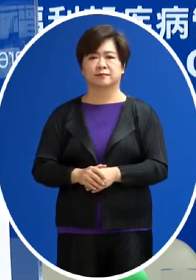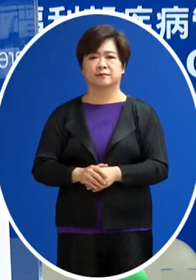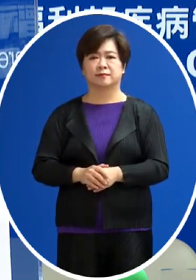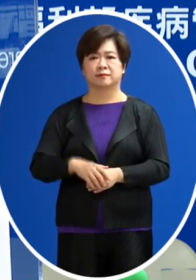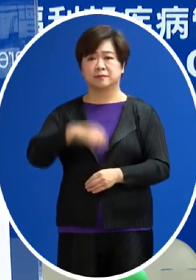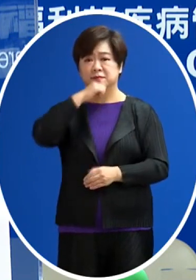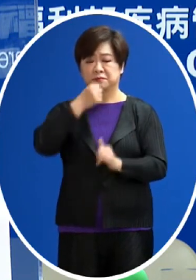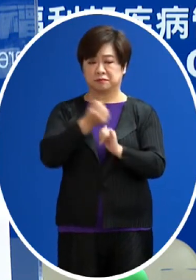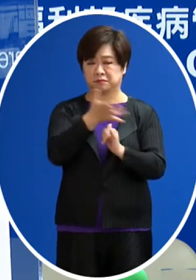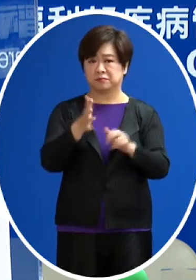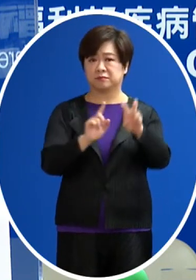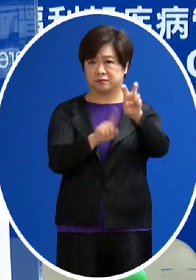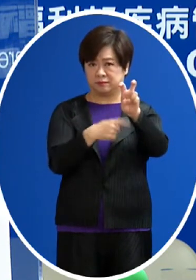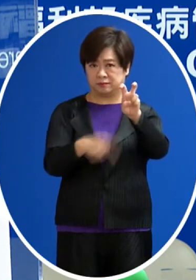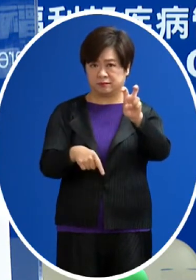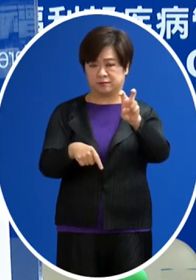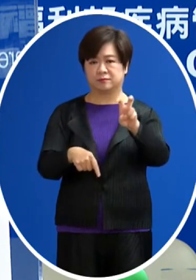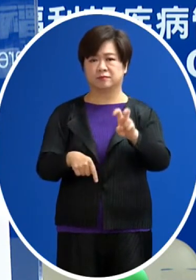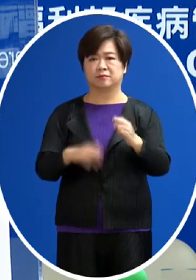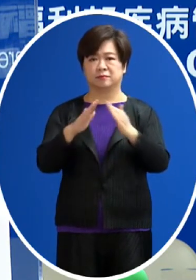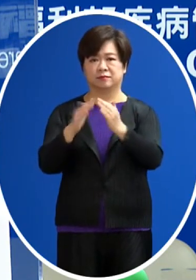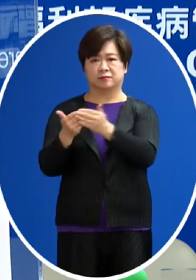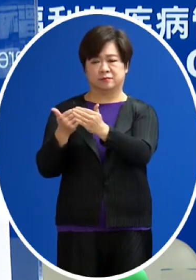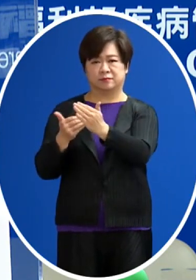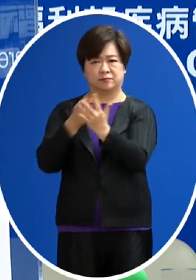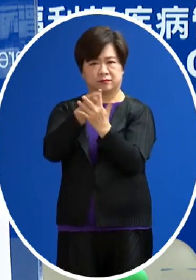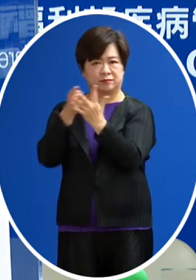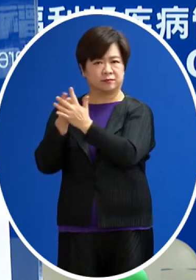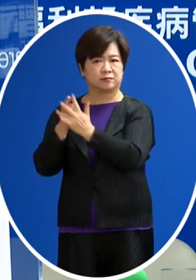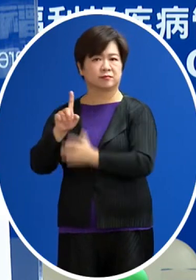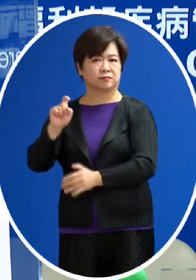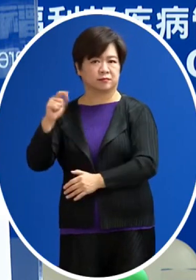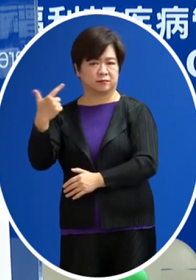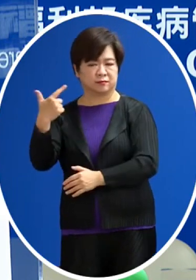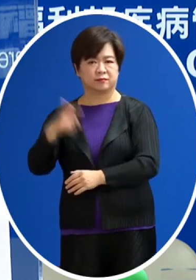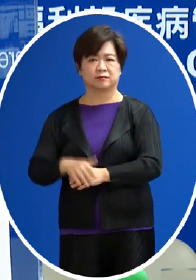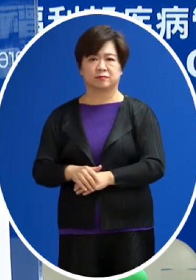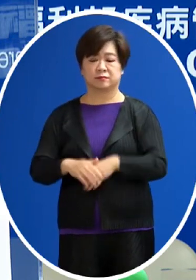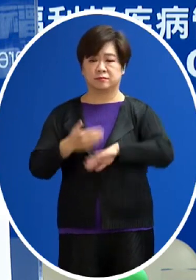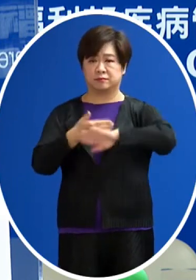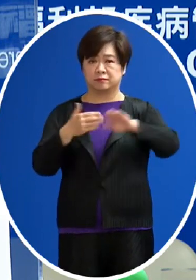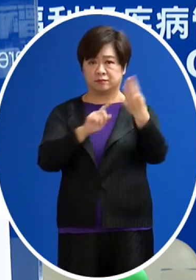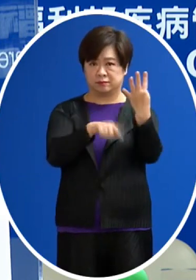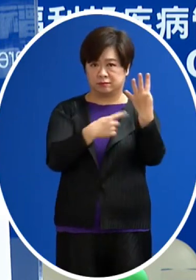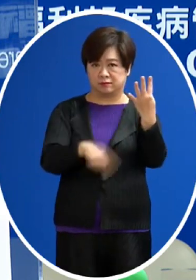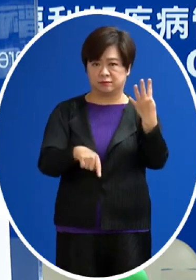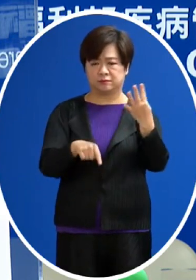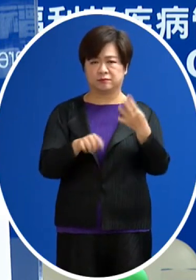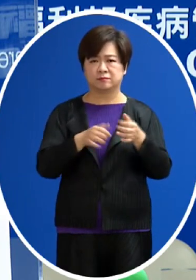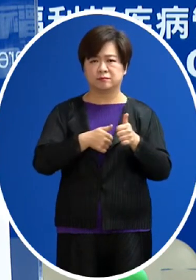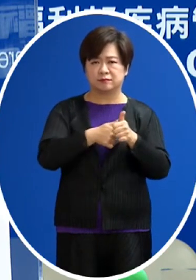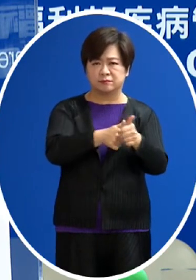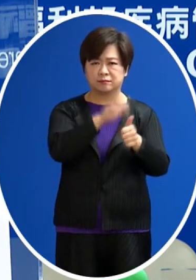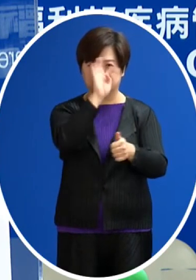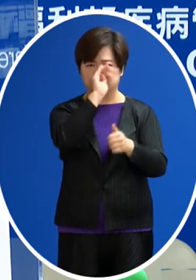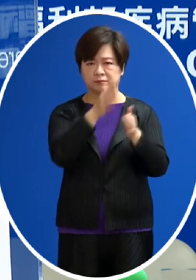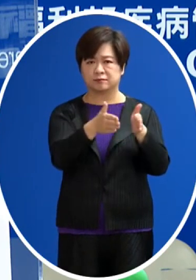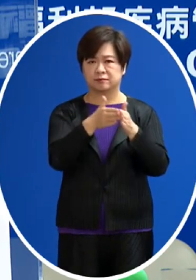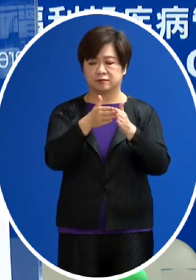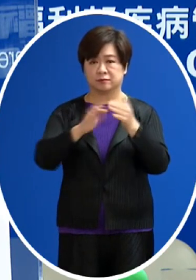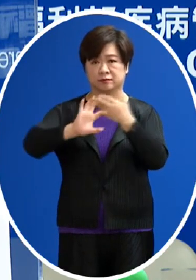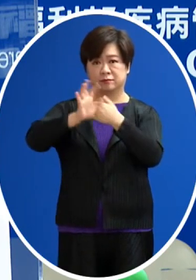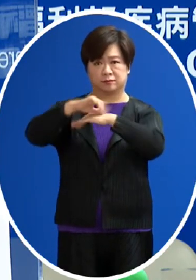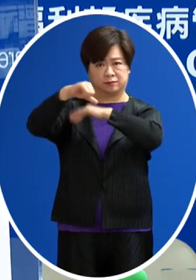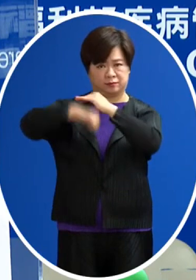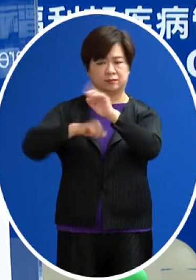20例，好，那含居隔阳性的16例，那有4例哈是关联不明，那境外移